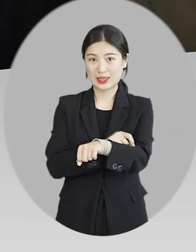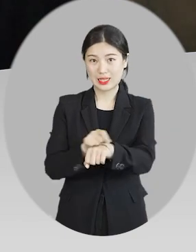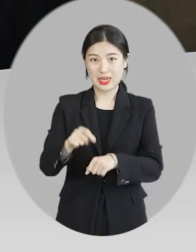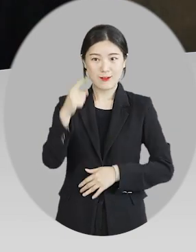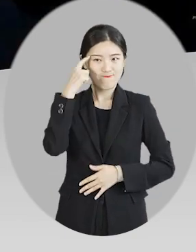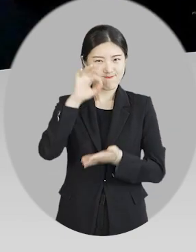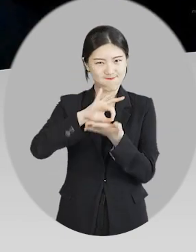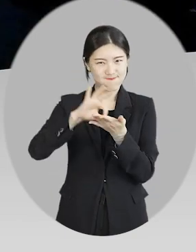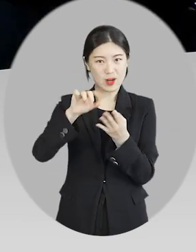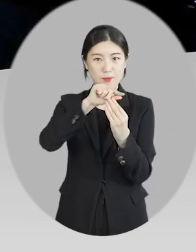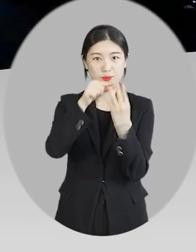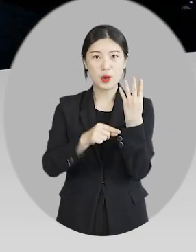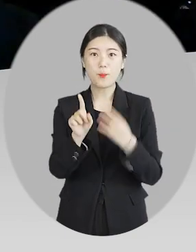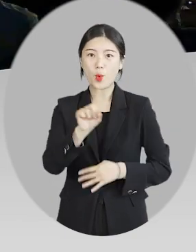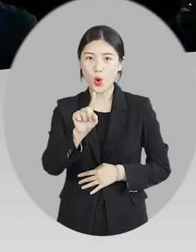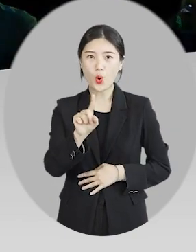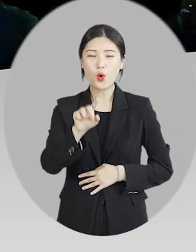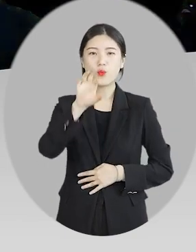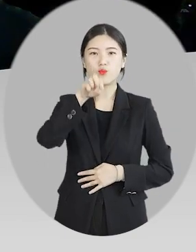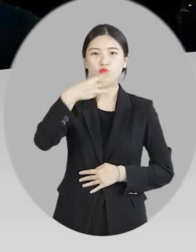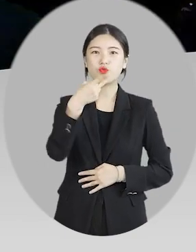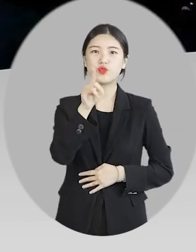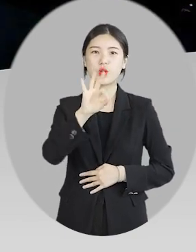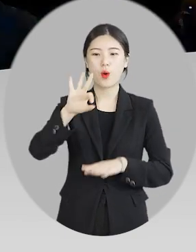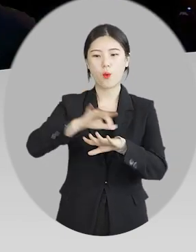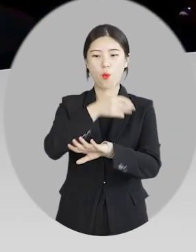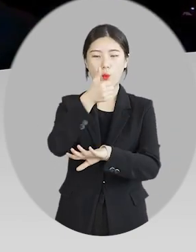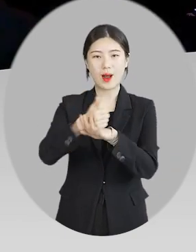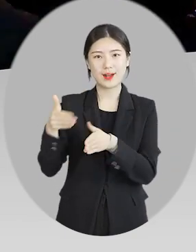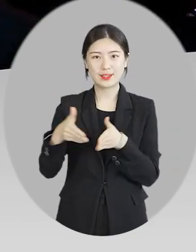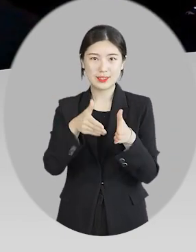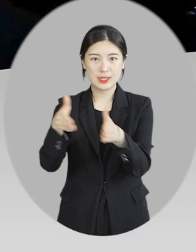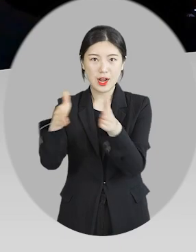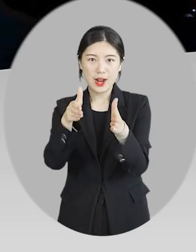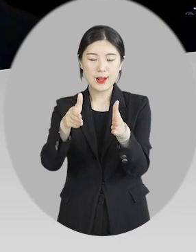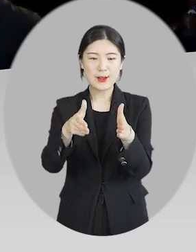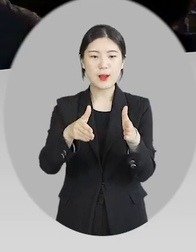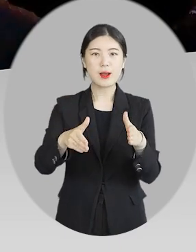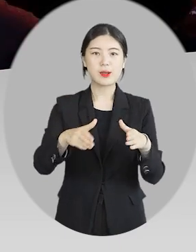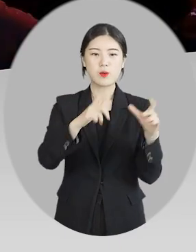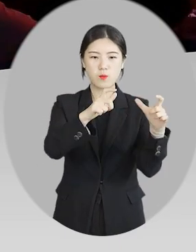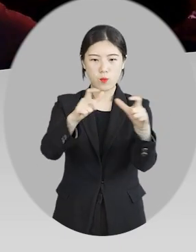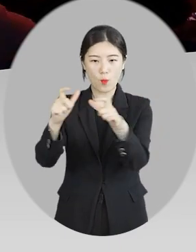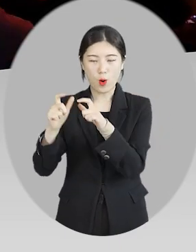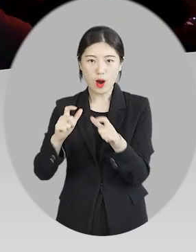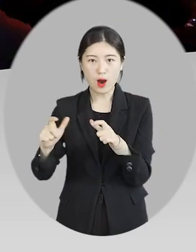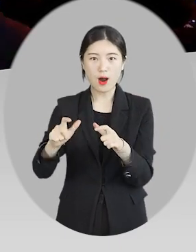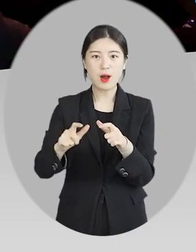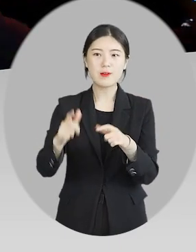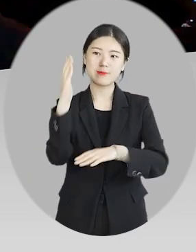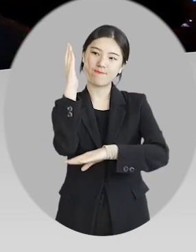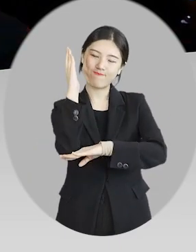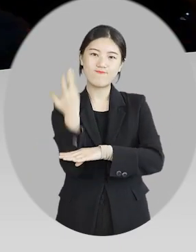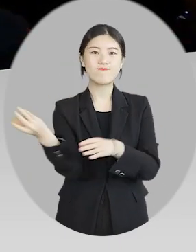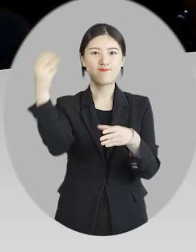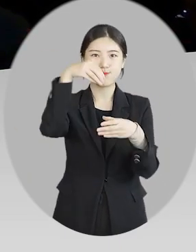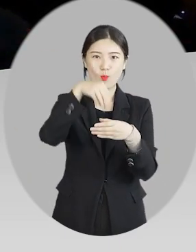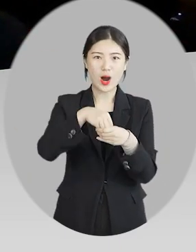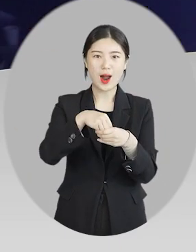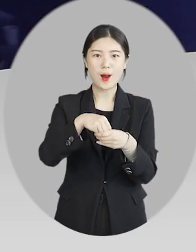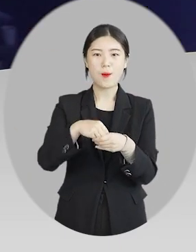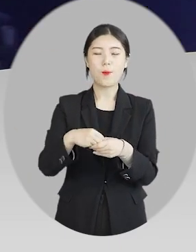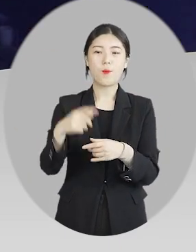특히 야심차게 준비한 신규 프로그램 무령왕의 길이 지역의 역사 자원에 스토리텔링까지